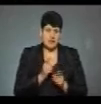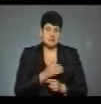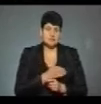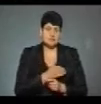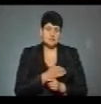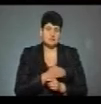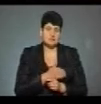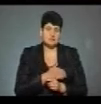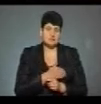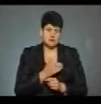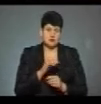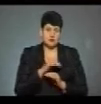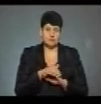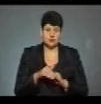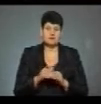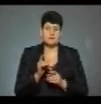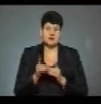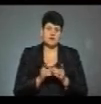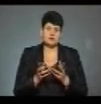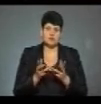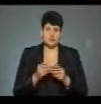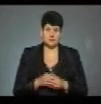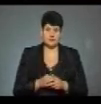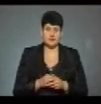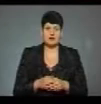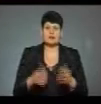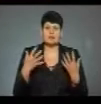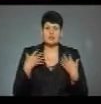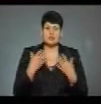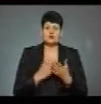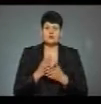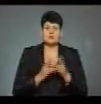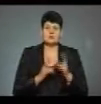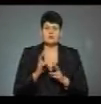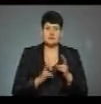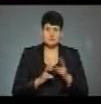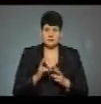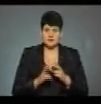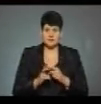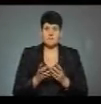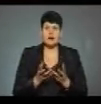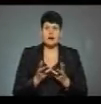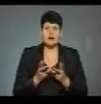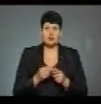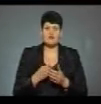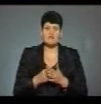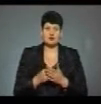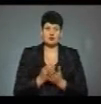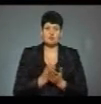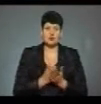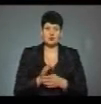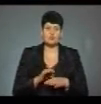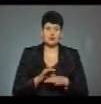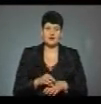міняється нарахування. За словами начальниці служби підприємства теплових мереж Наталії Красіцької, перерахунок вартості послуг провели